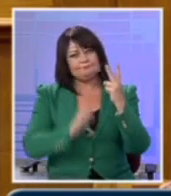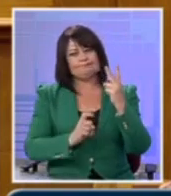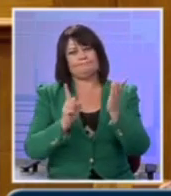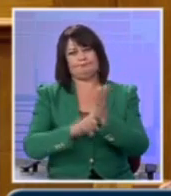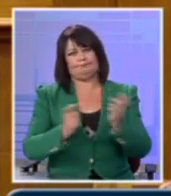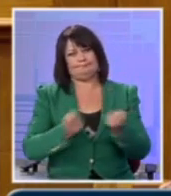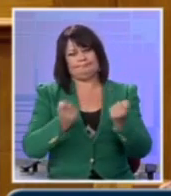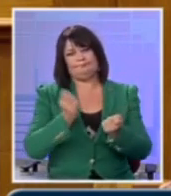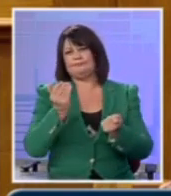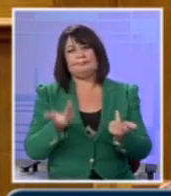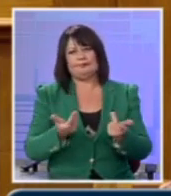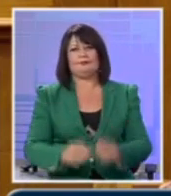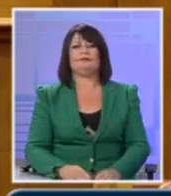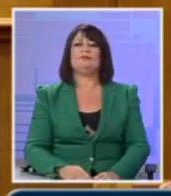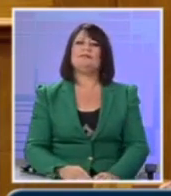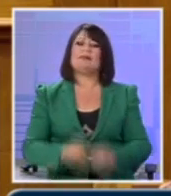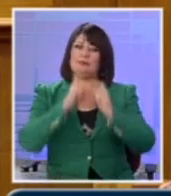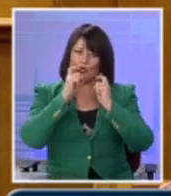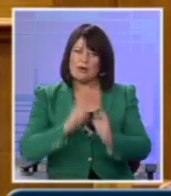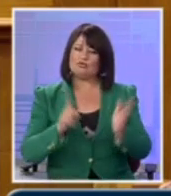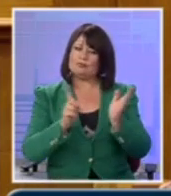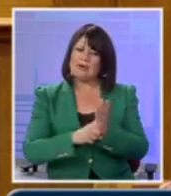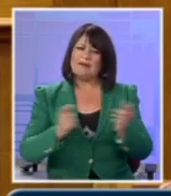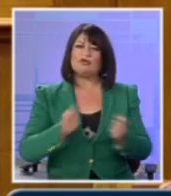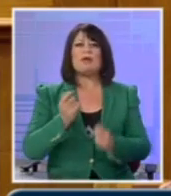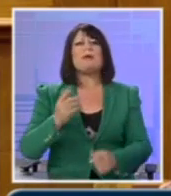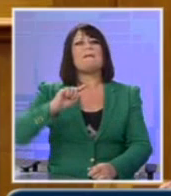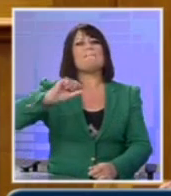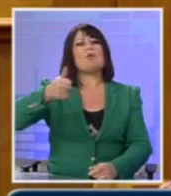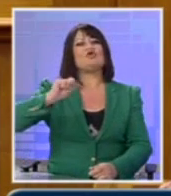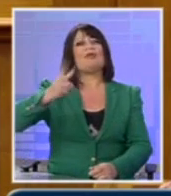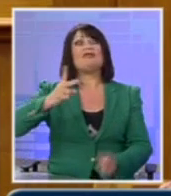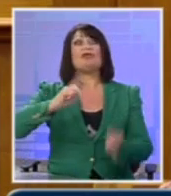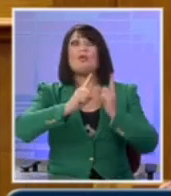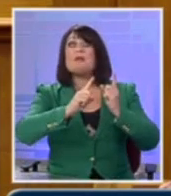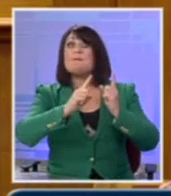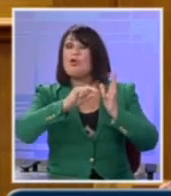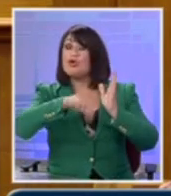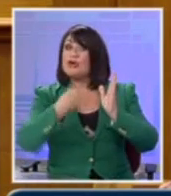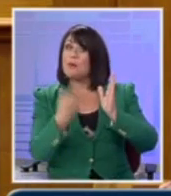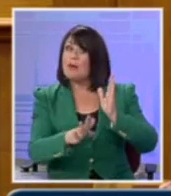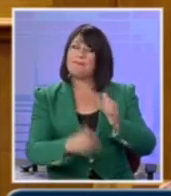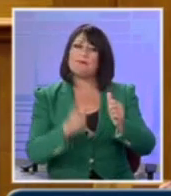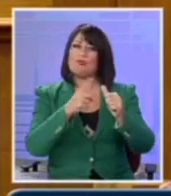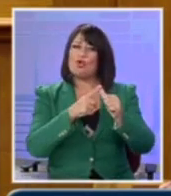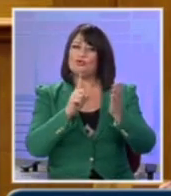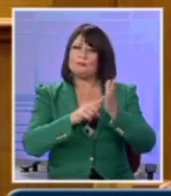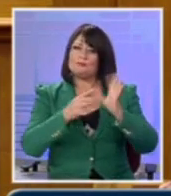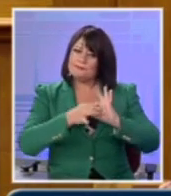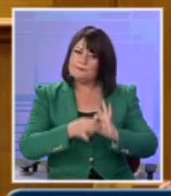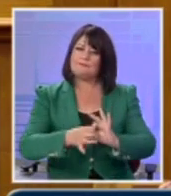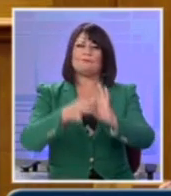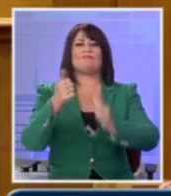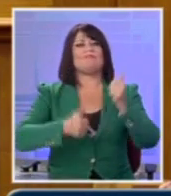υλοποιήσει άμεσα. Υποχρεώσεις σημειωτέων που προέρχονται από το πρώτο και το δεύτερο μνημόνιο. Η πρώτη είναι η συνέχιση της